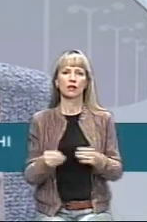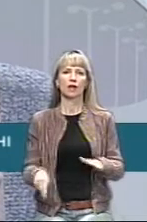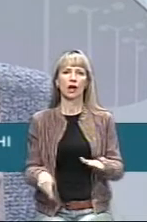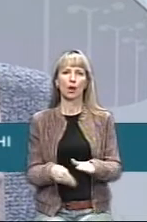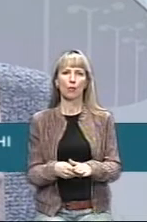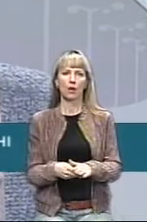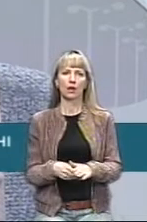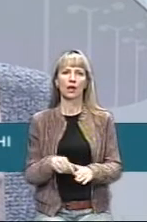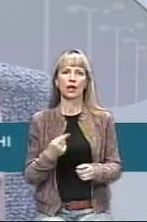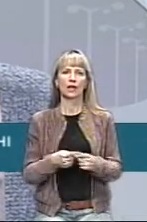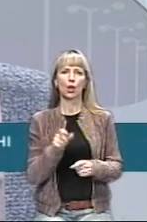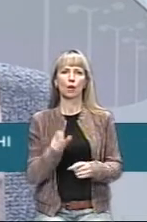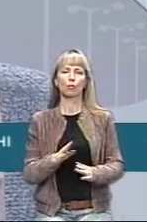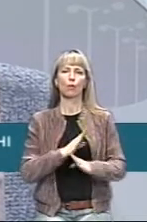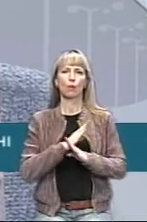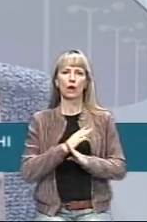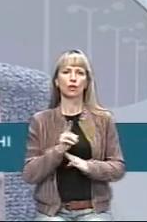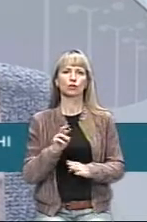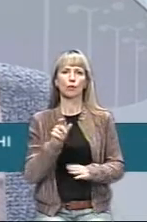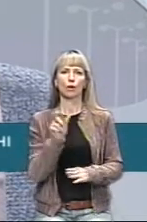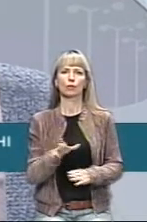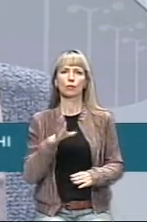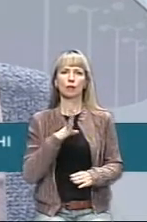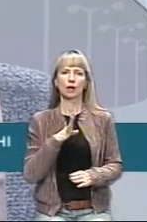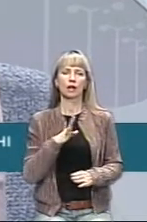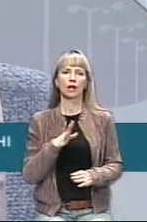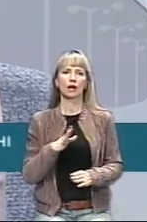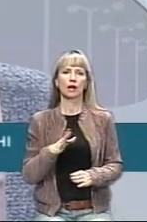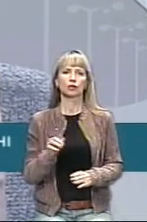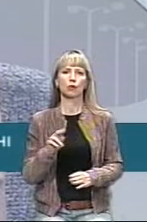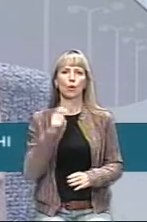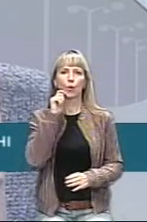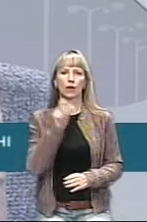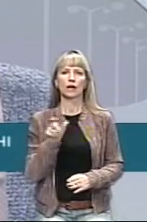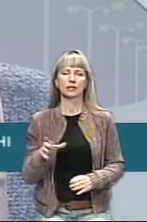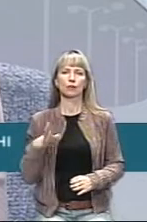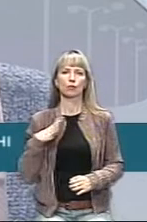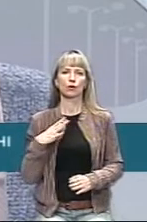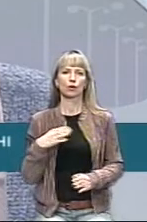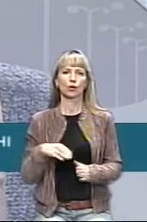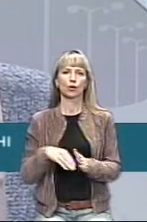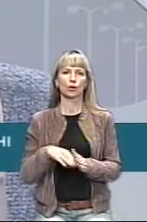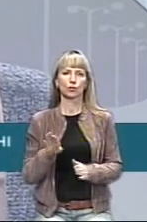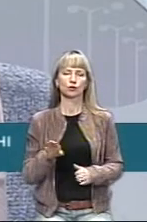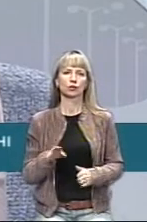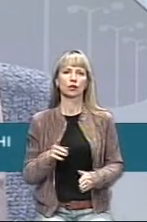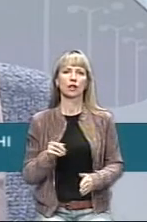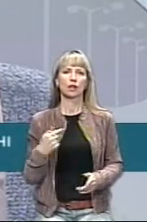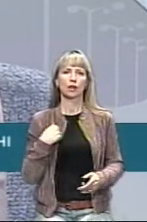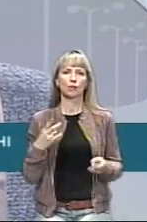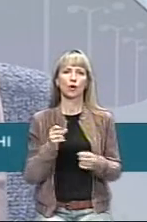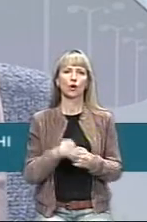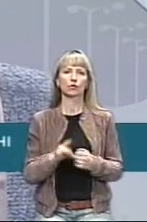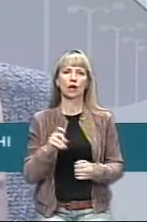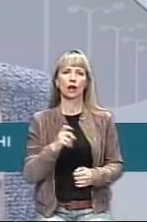люди, вони померли за те, щоб Україна була іншою, українці були іншими. Тому, звичайно, нам треба це кожного разу, коли